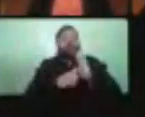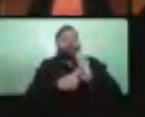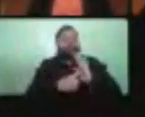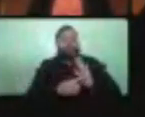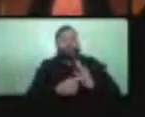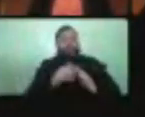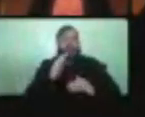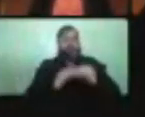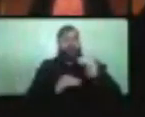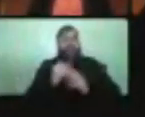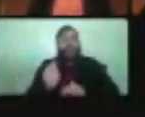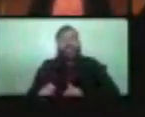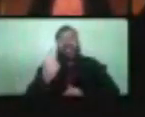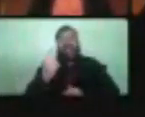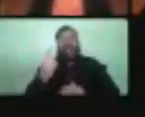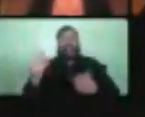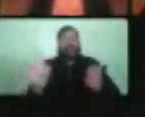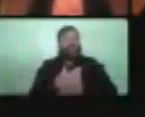Polio